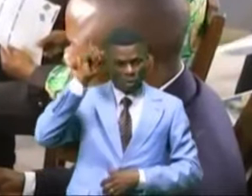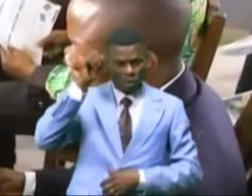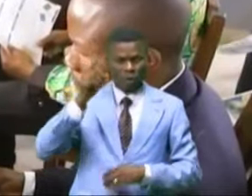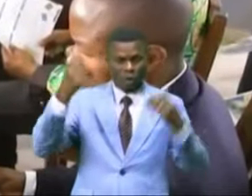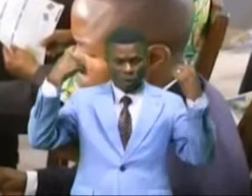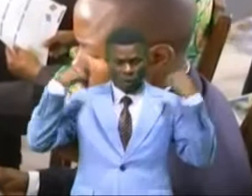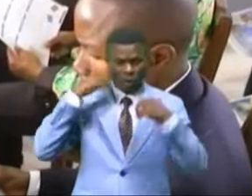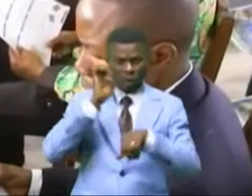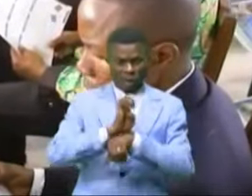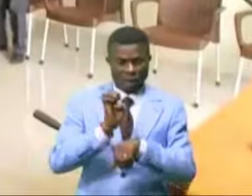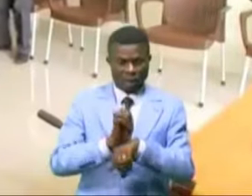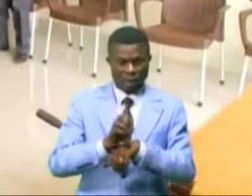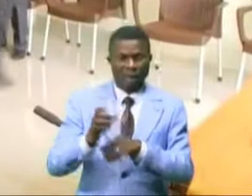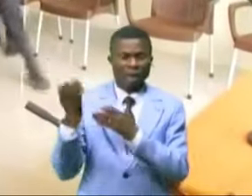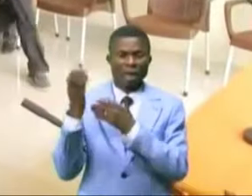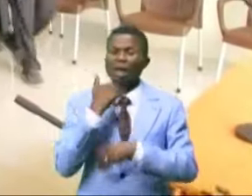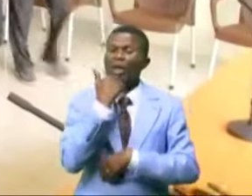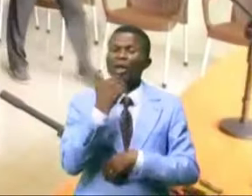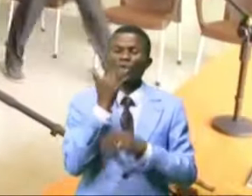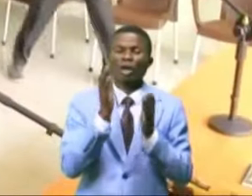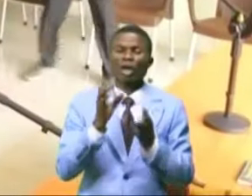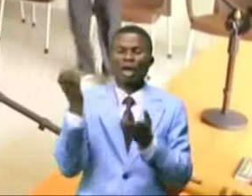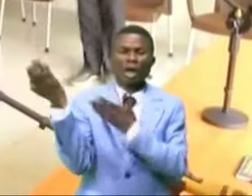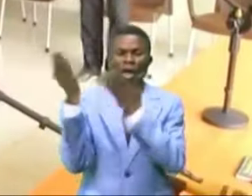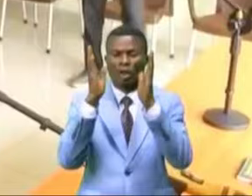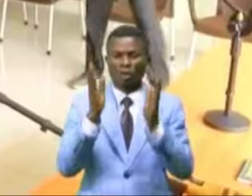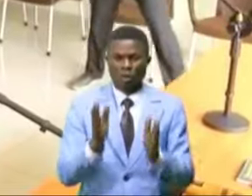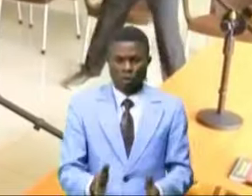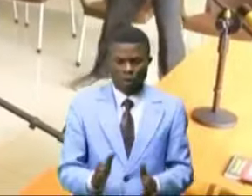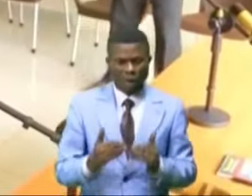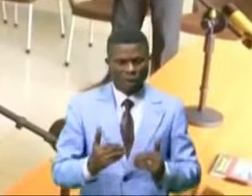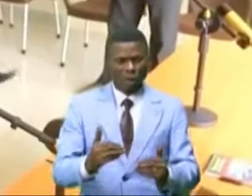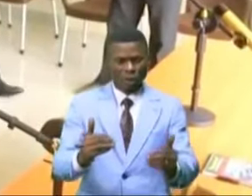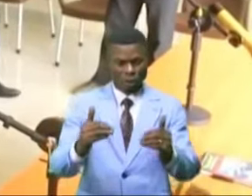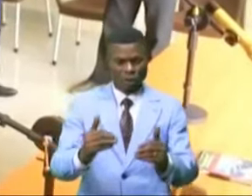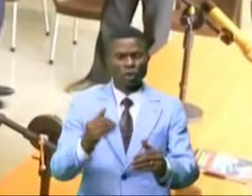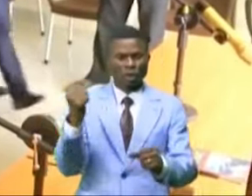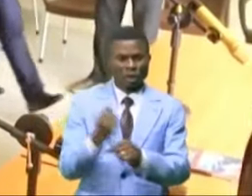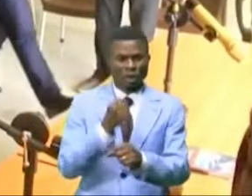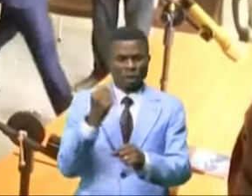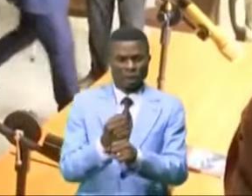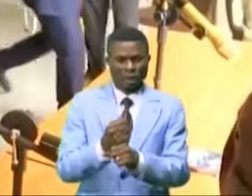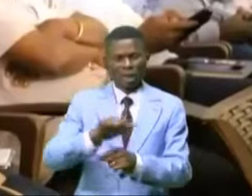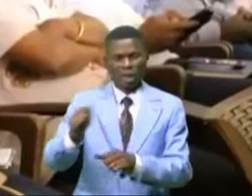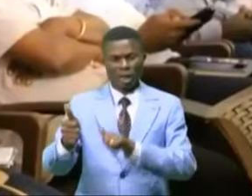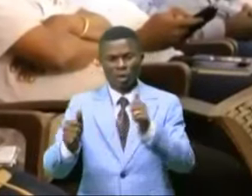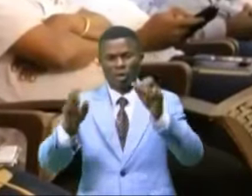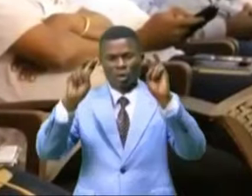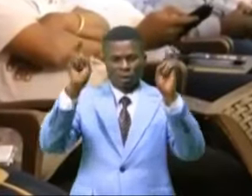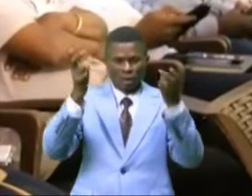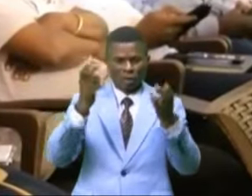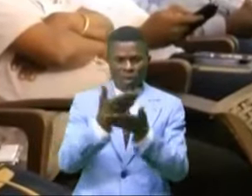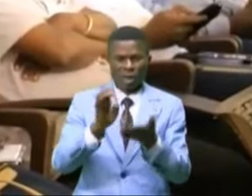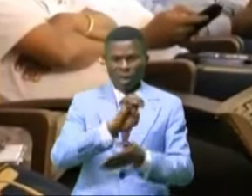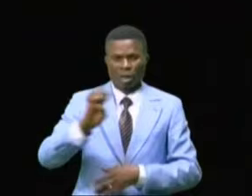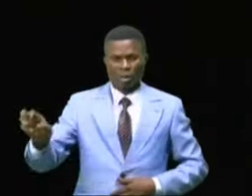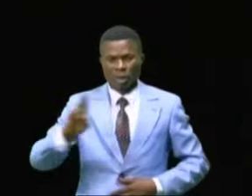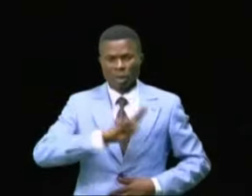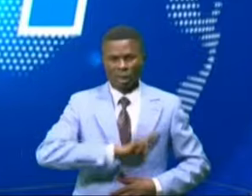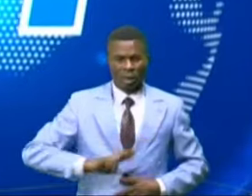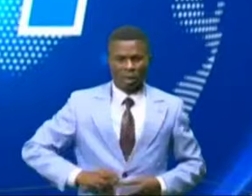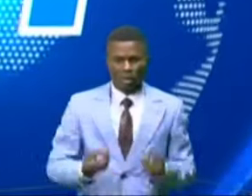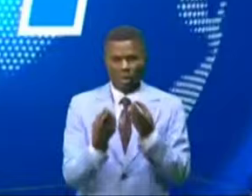l'Ecosil Kambale Mukokoma Elphaz, après Boutempo, il va poursuivre sa mission dans d'autres villes de la partie est du